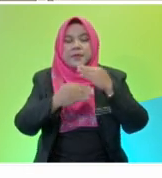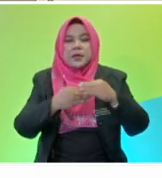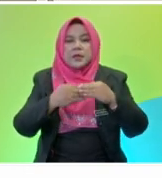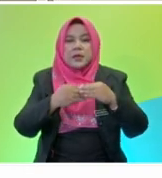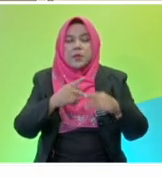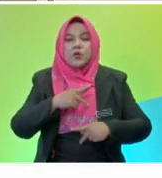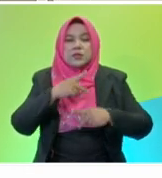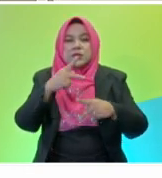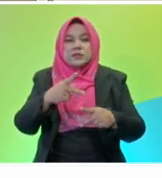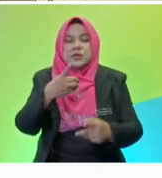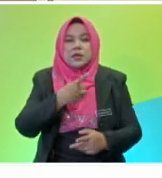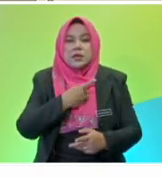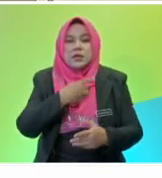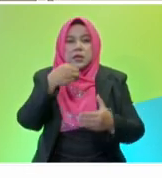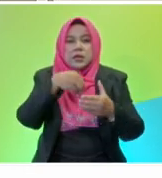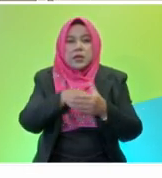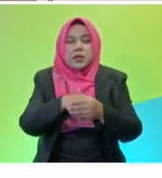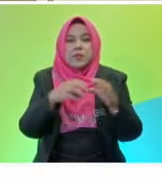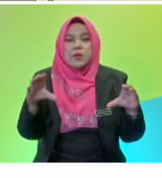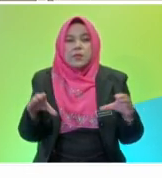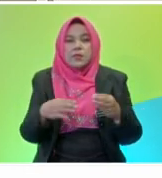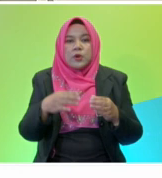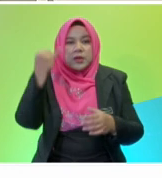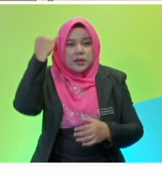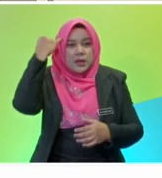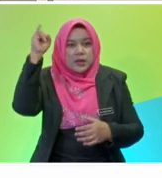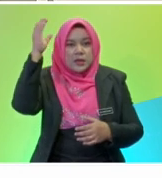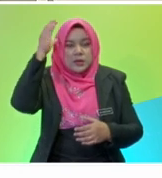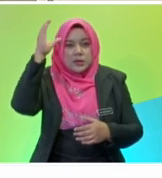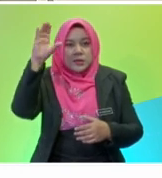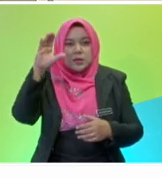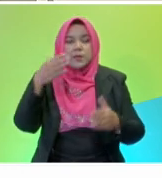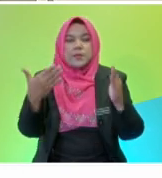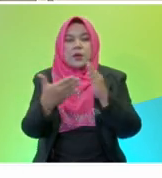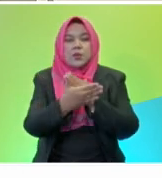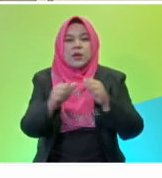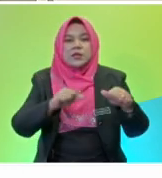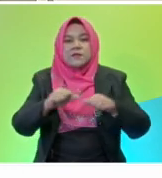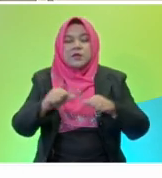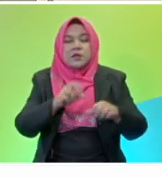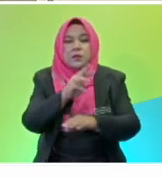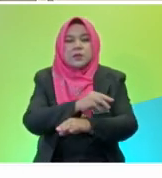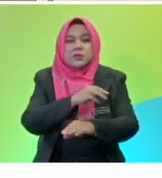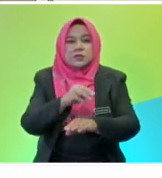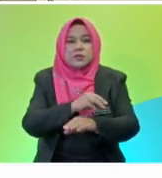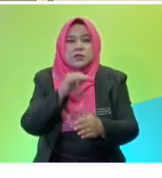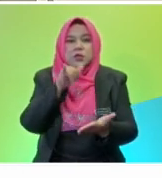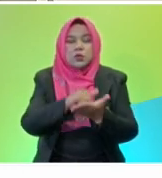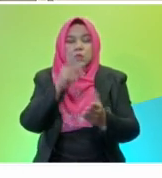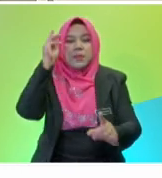potensi diri dalam menghasilkan ide kreatif menurut si activity music oke itu adalah alamat